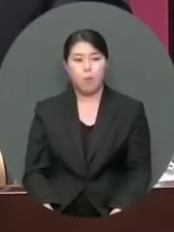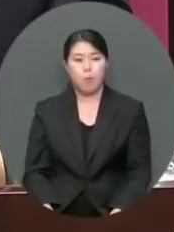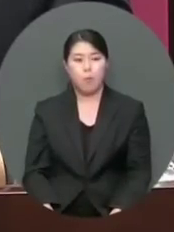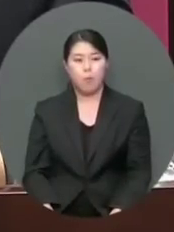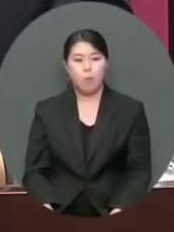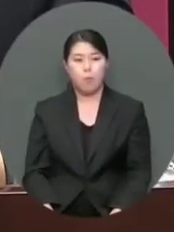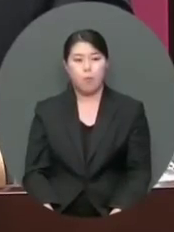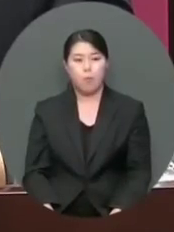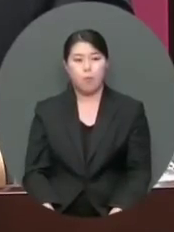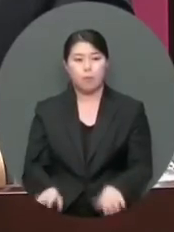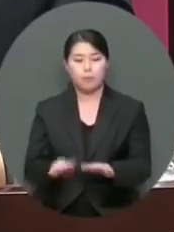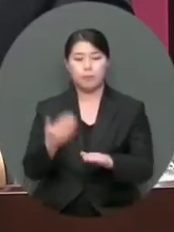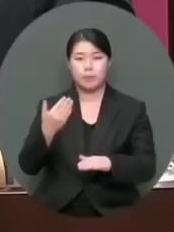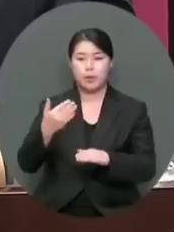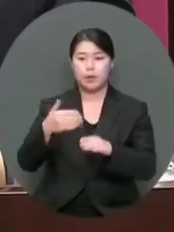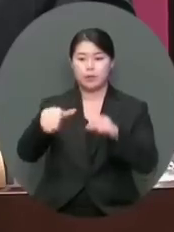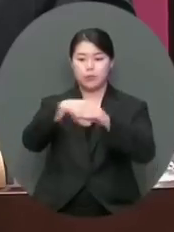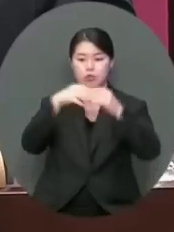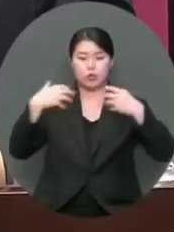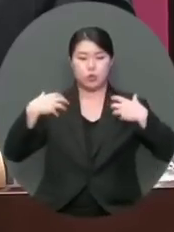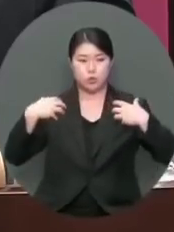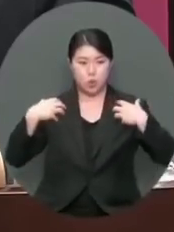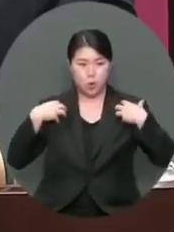그거는 전 정부,